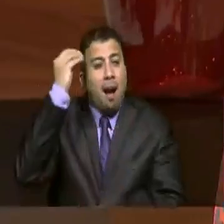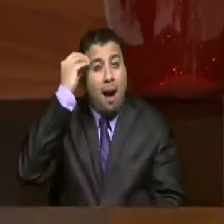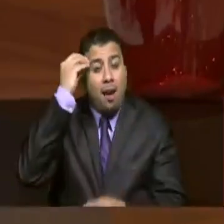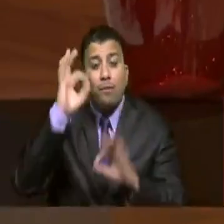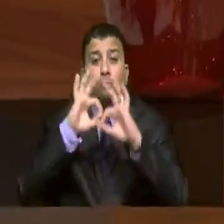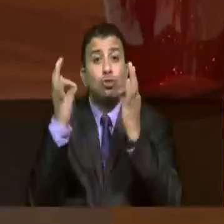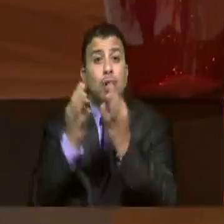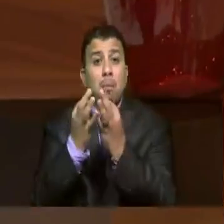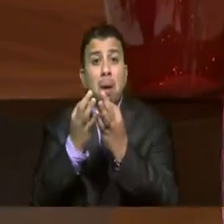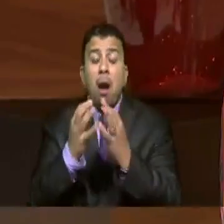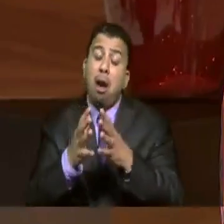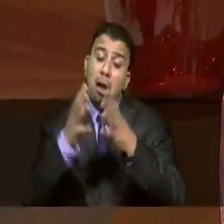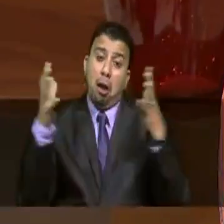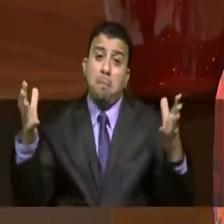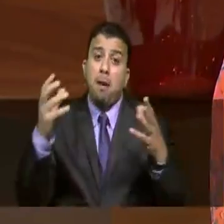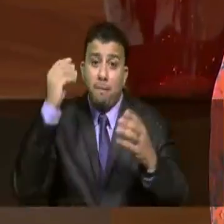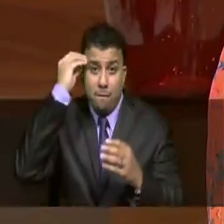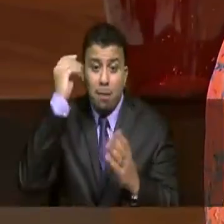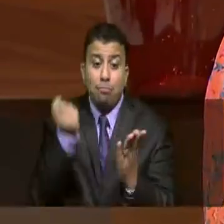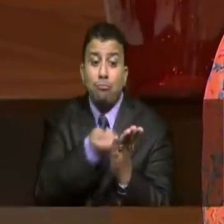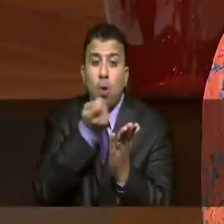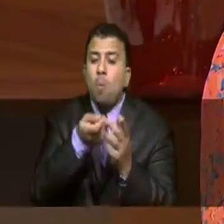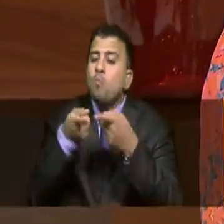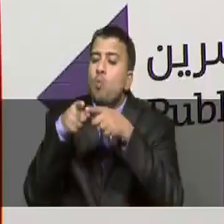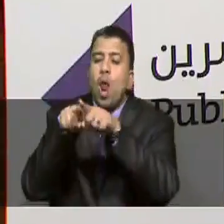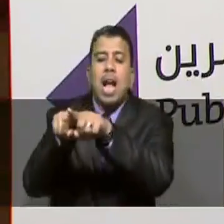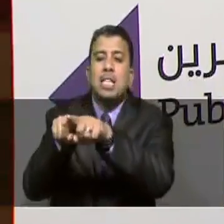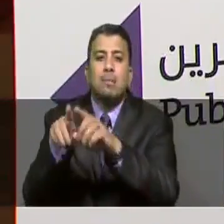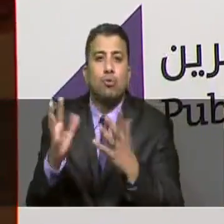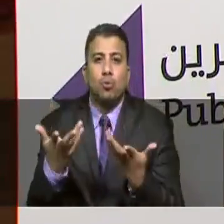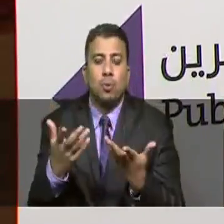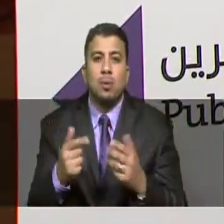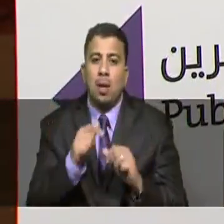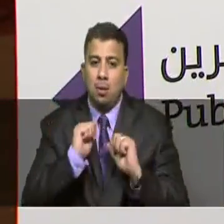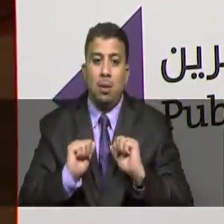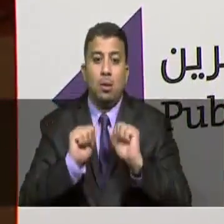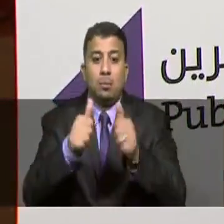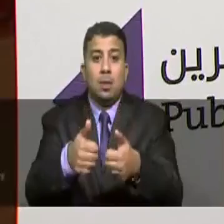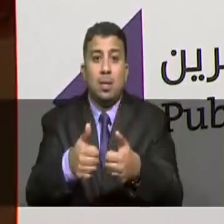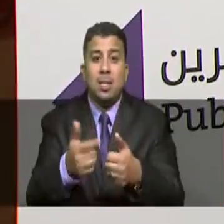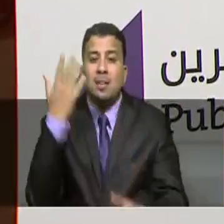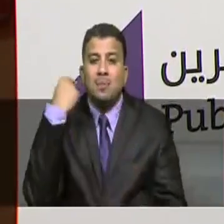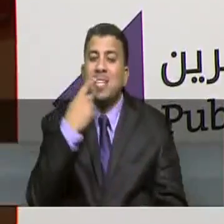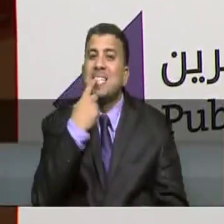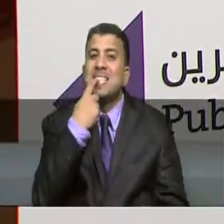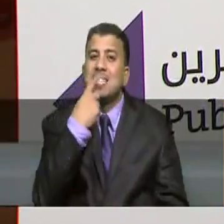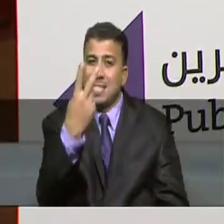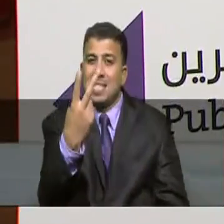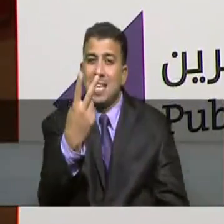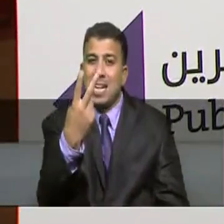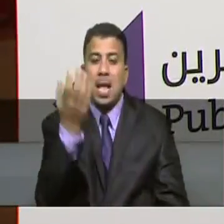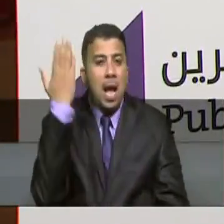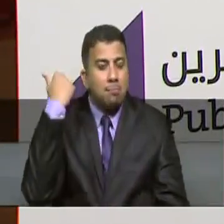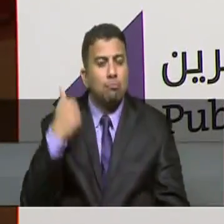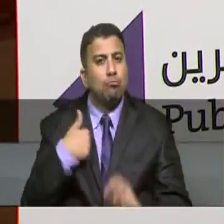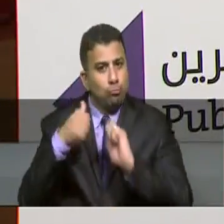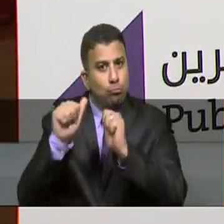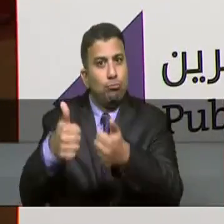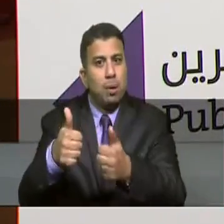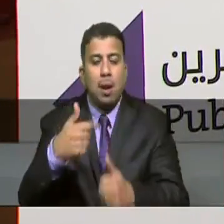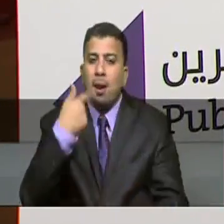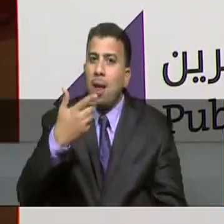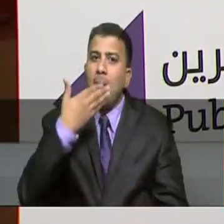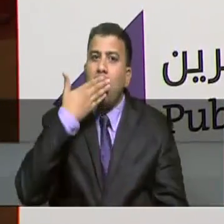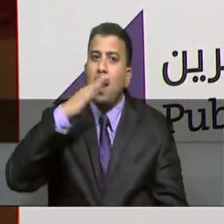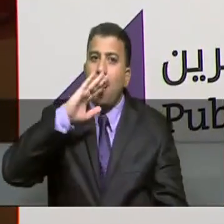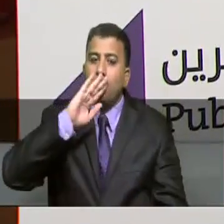بشكل أكبر وما هي المؤلفات التي تناسبهم. لقد شاركنا منذ 2 بهذا البرنامج، والحمد